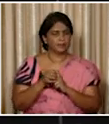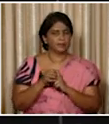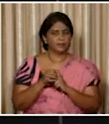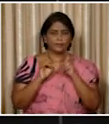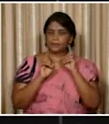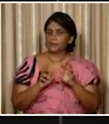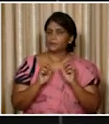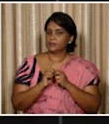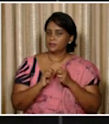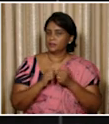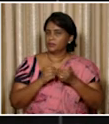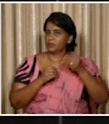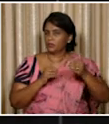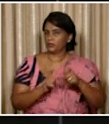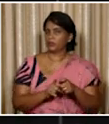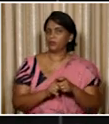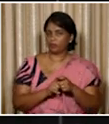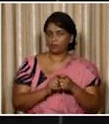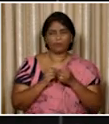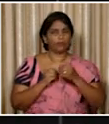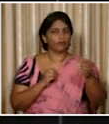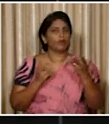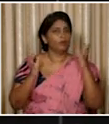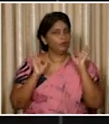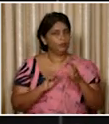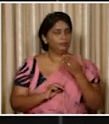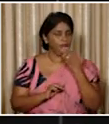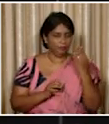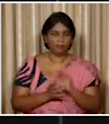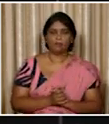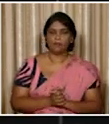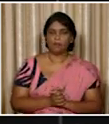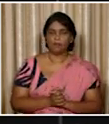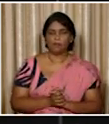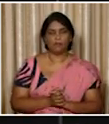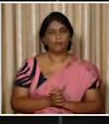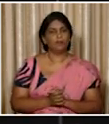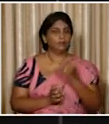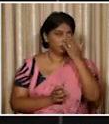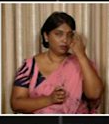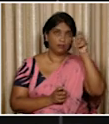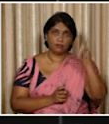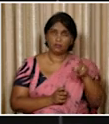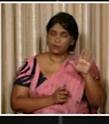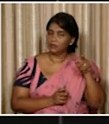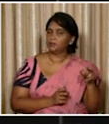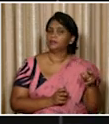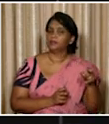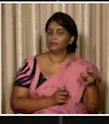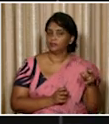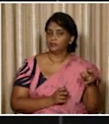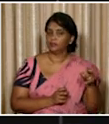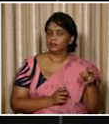வாழ்ந்த இடத்தில் அவர்கள் வணக்கம் செலுத்திய இடங்களில் அவர்களுடைய நிலம் பறிக்கப்படுகிறது, வணக்க முறை பறிக்கப்படுகிறது என்றால் இது